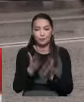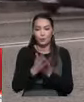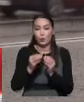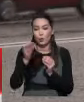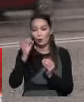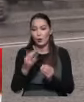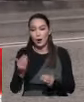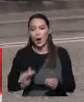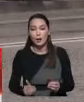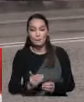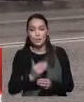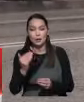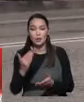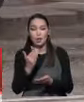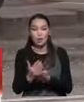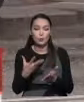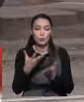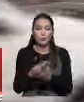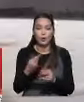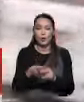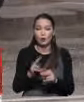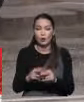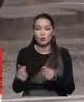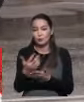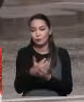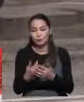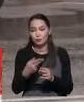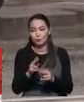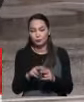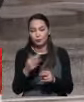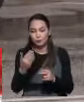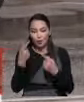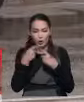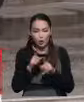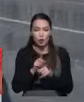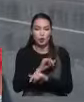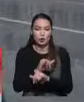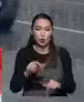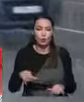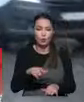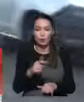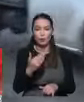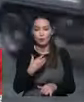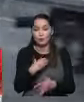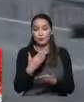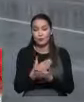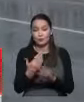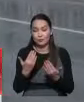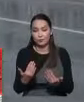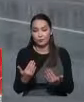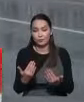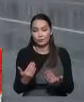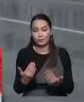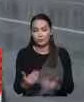10% компанияға тиесілі. Төлемдер мен айыппұлдардан жиналған қаражат жол көлік инфрақұрылымын дамытуға жұмсалады. Находится на месте от 1 до